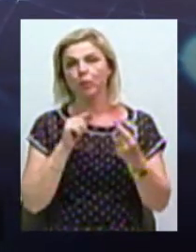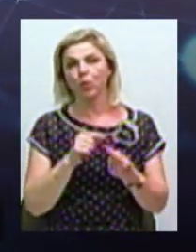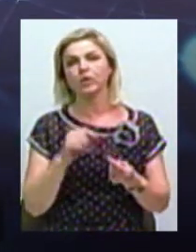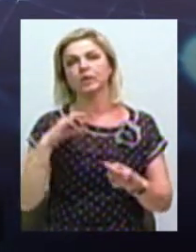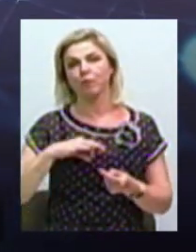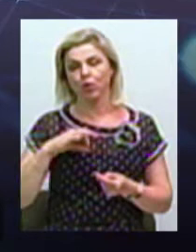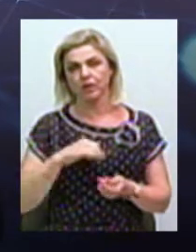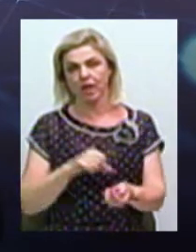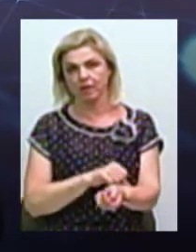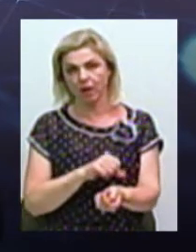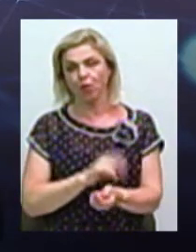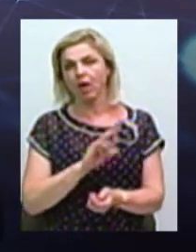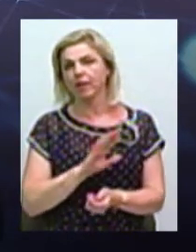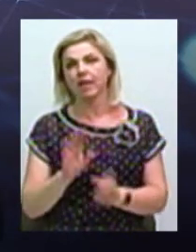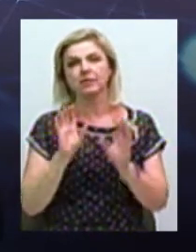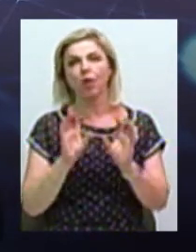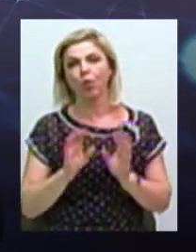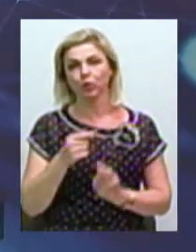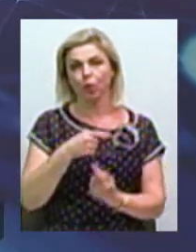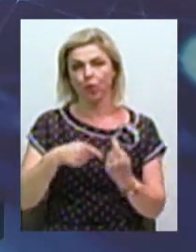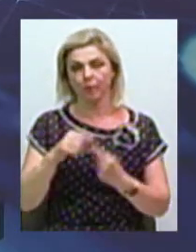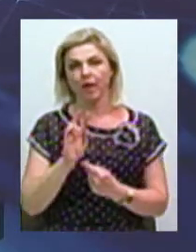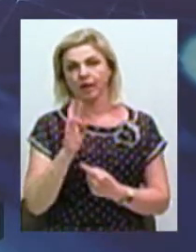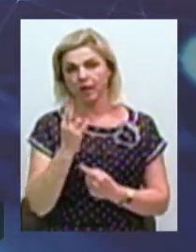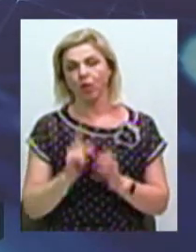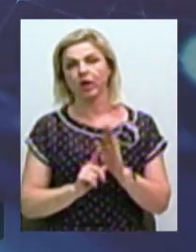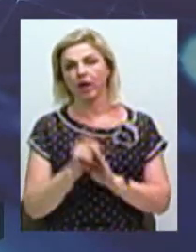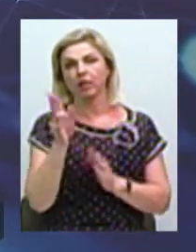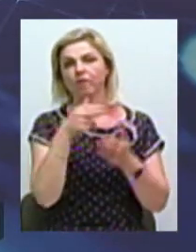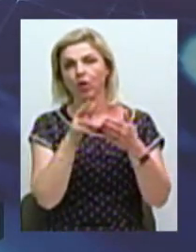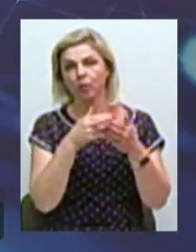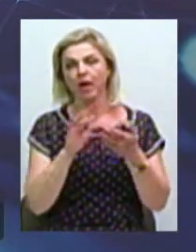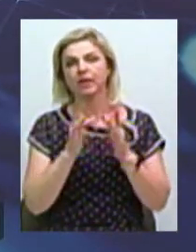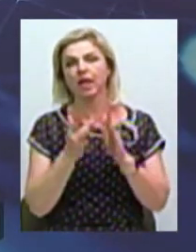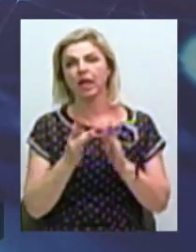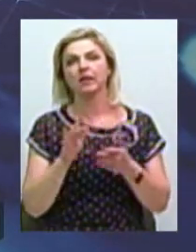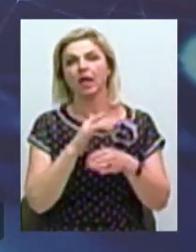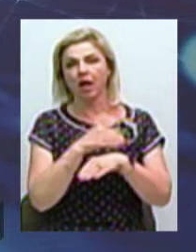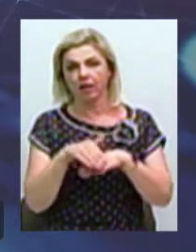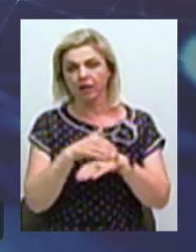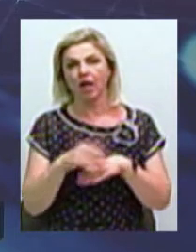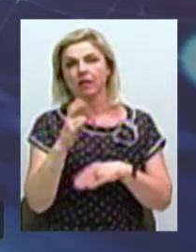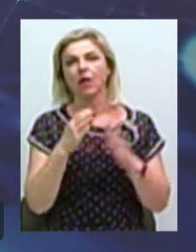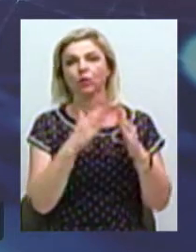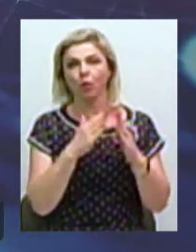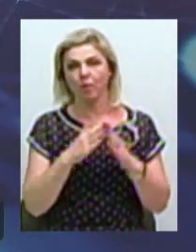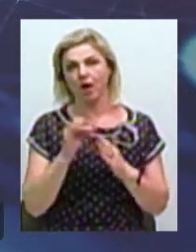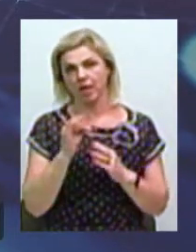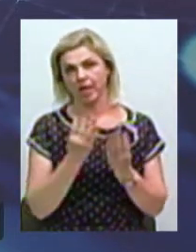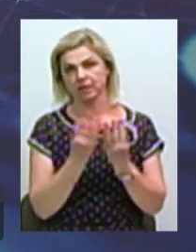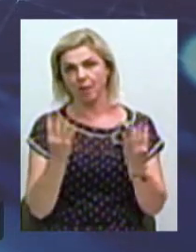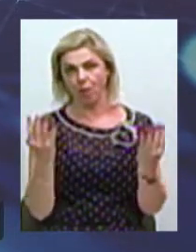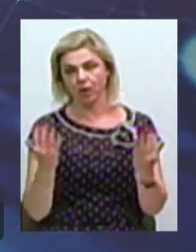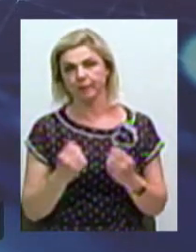їх незаконного обігу. В Миколаєві зафарбували рекламу інтернет-сторінок з продажу наркотиків на будинках і парканах.